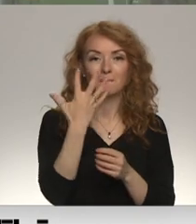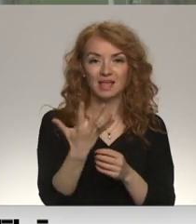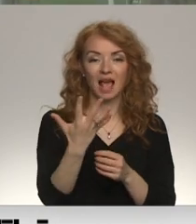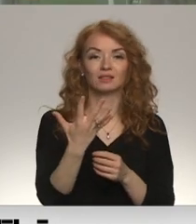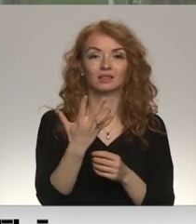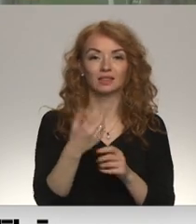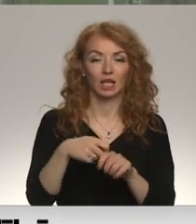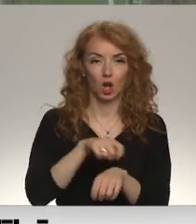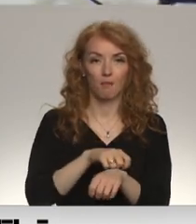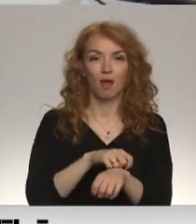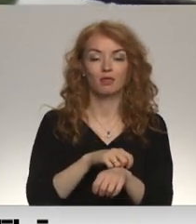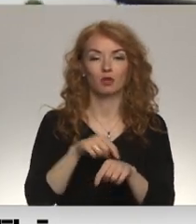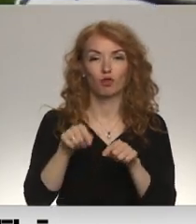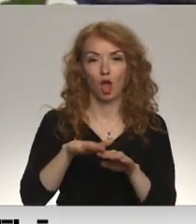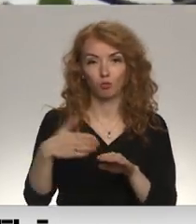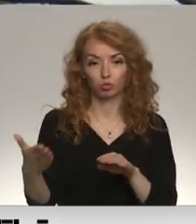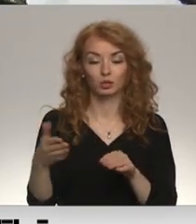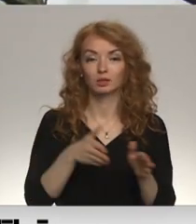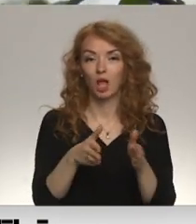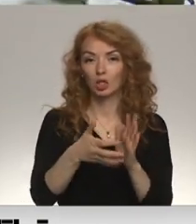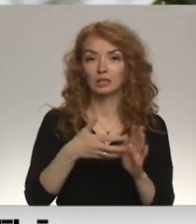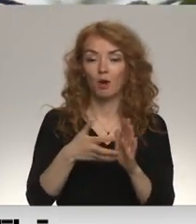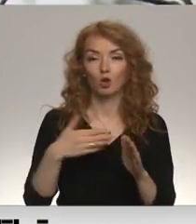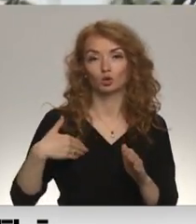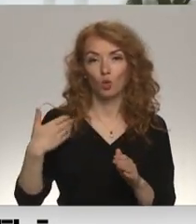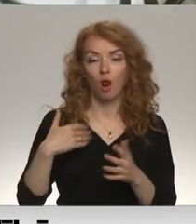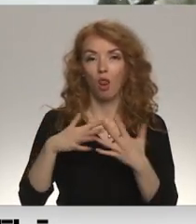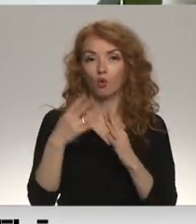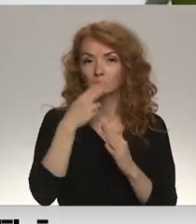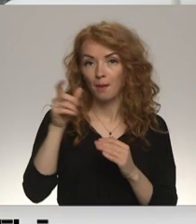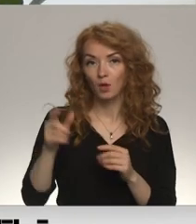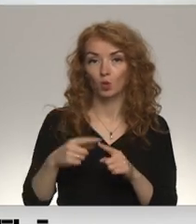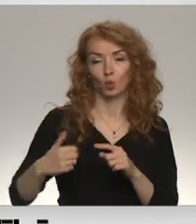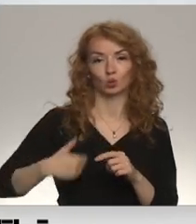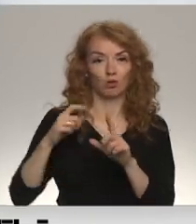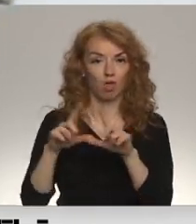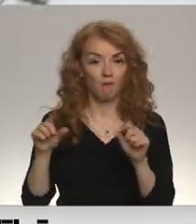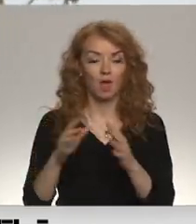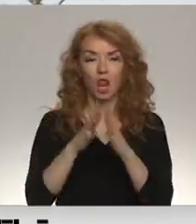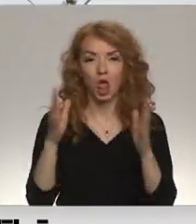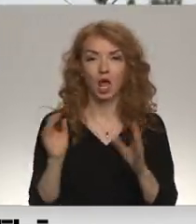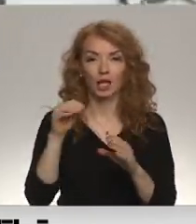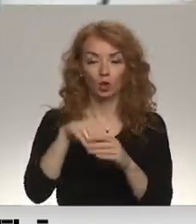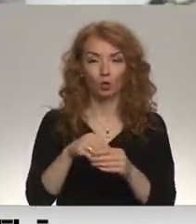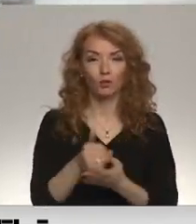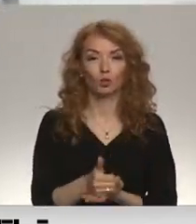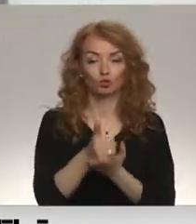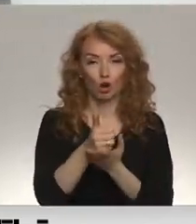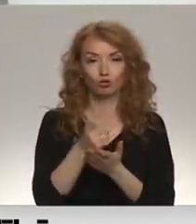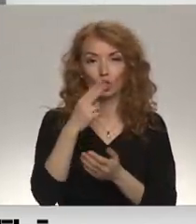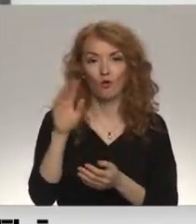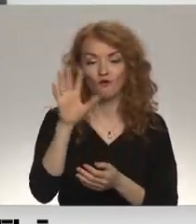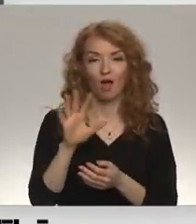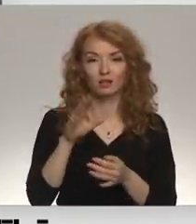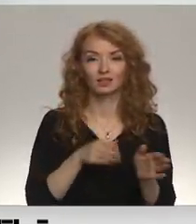ceļu kilometriem šaipus. Ceļu regulāri izmanto skolēni, lauksaimnieki un uzņēmēji, kā arī lielāki ieguldījumi uzturēšanā no Latvijas